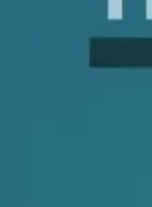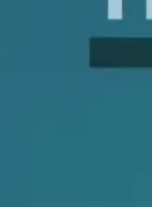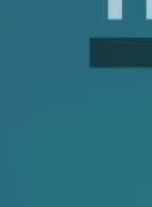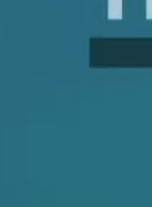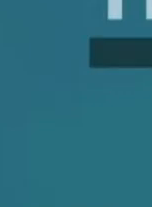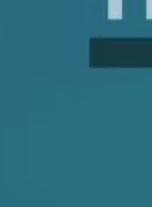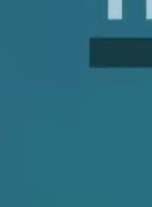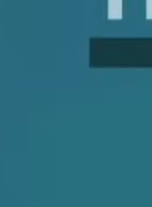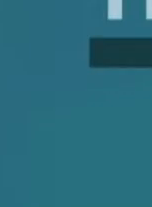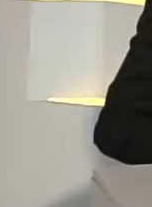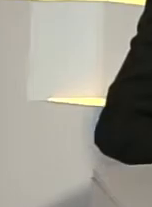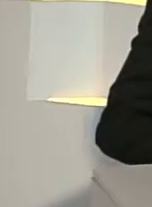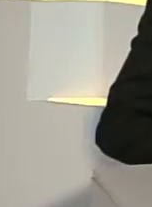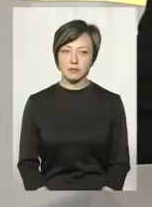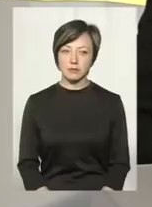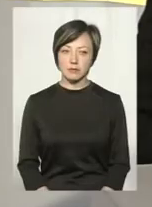Музика